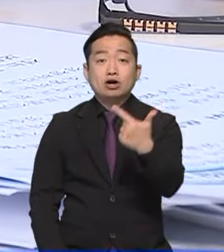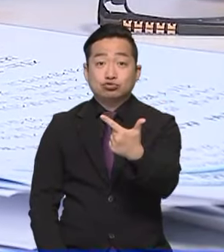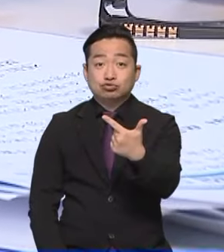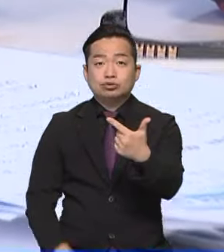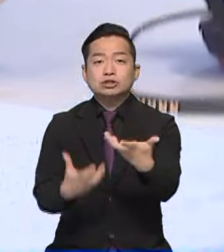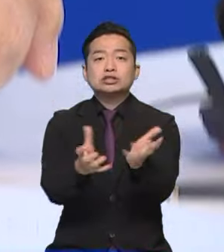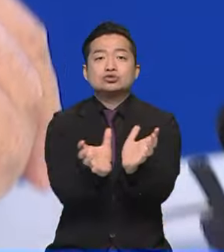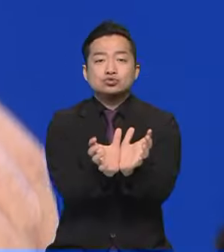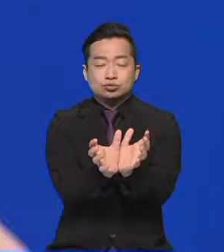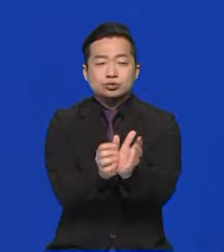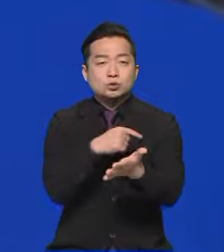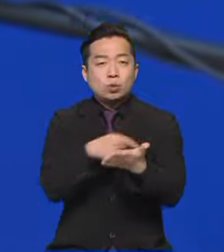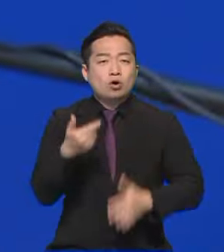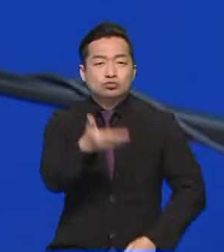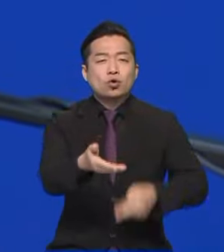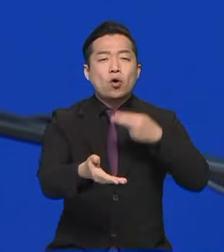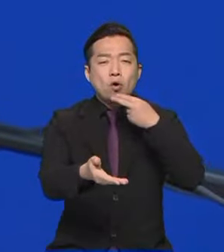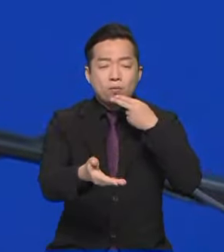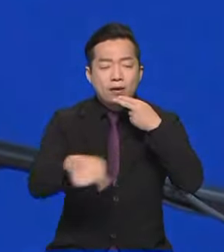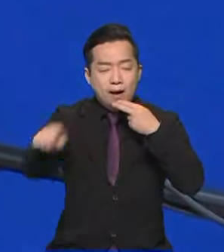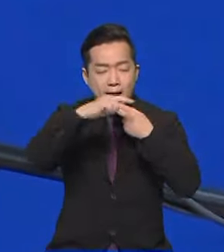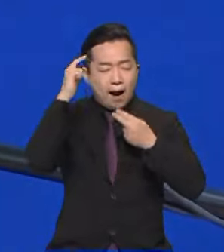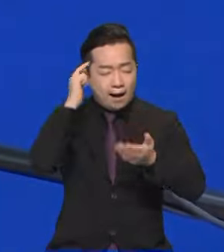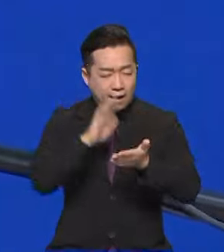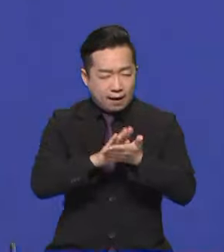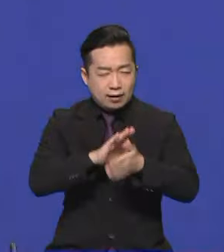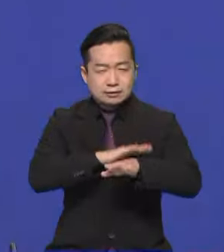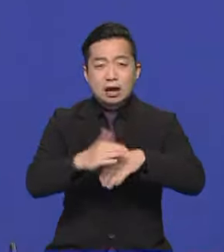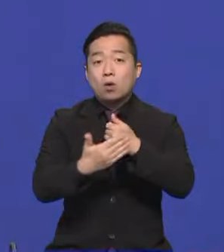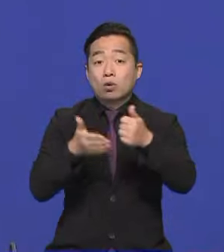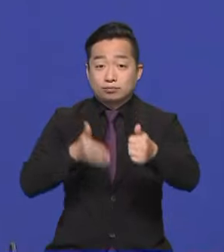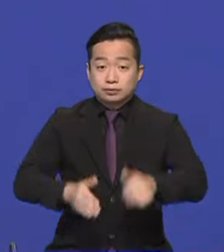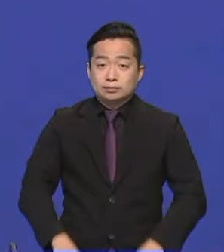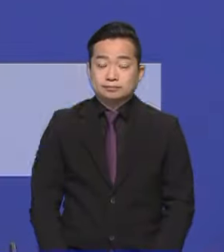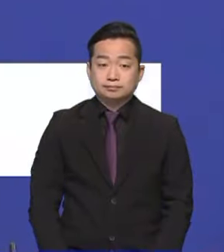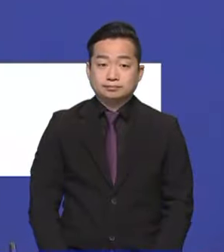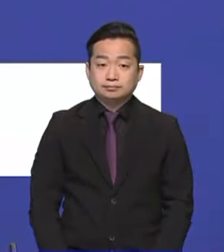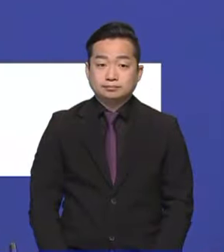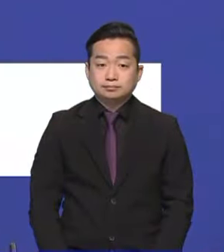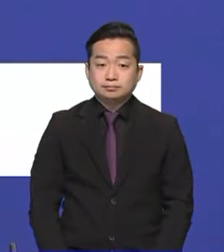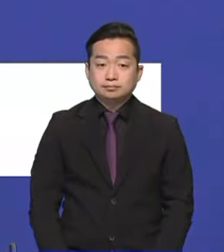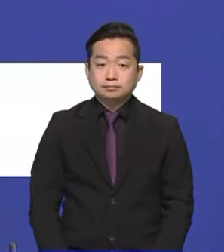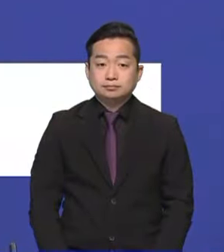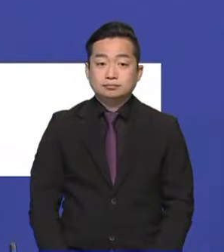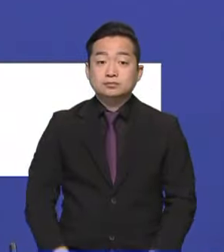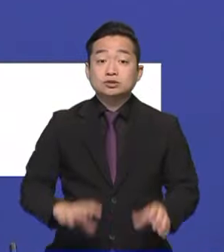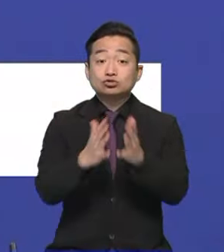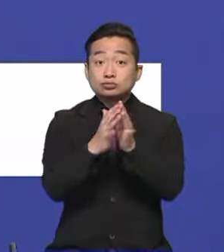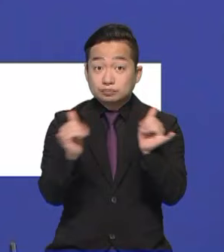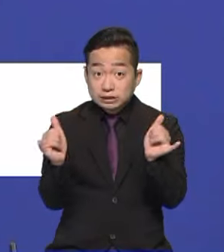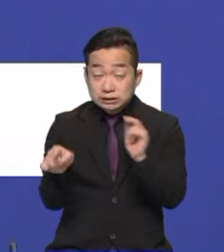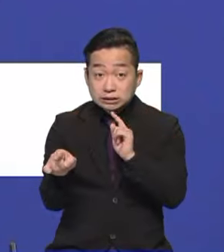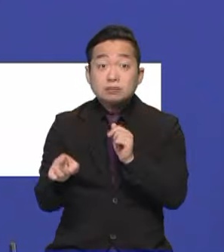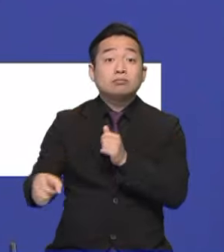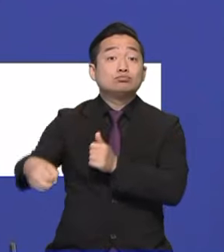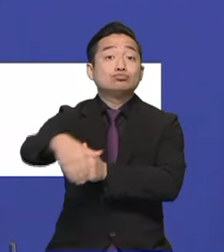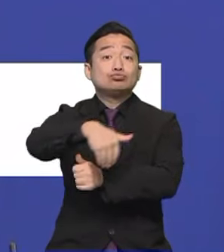없을 거라면서도 자발적인 헌신을 주문했습니다. 국민이 만약 분위기가 그렇게